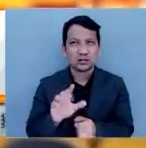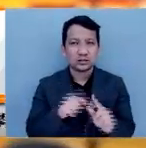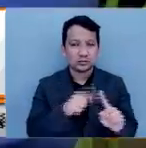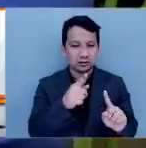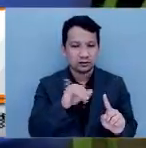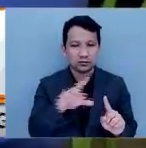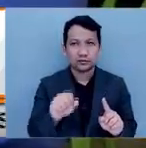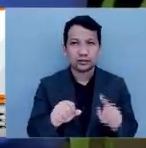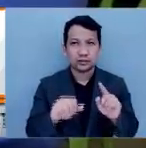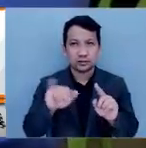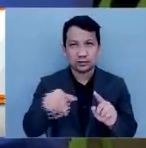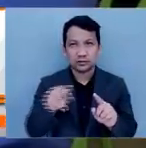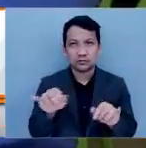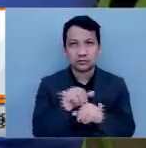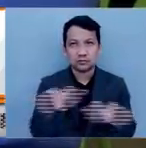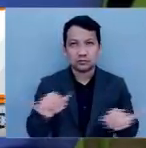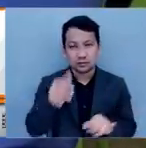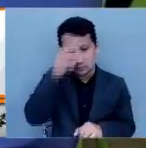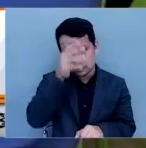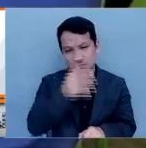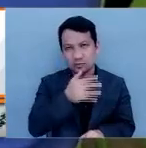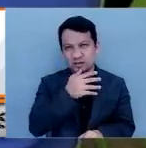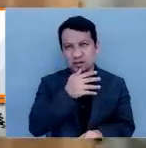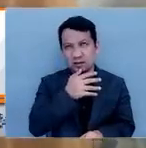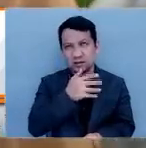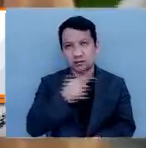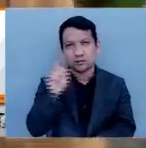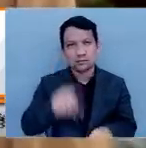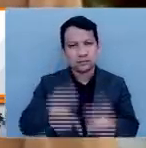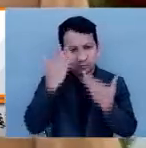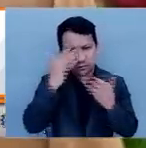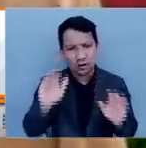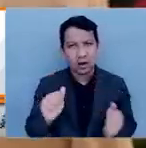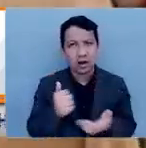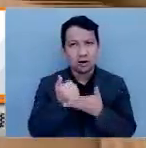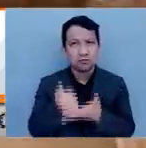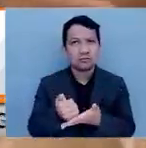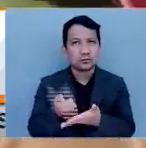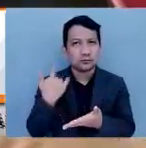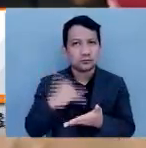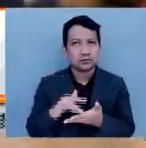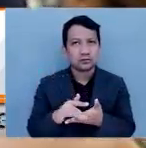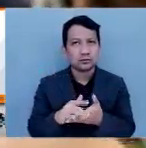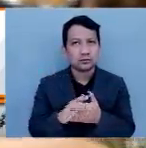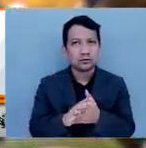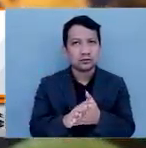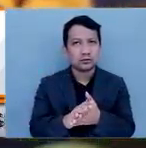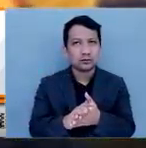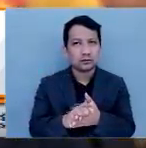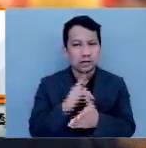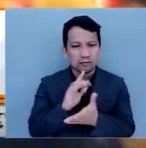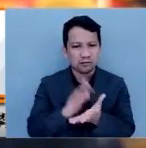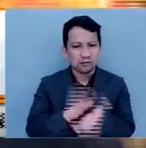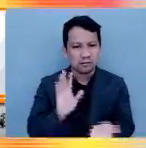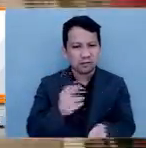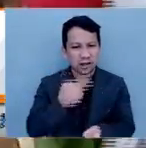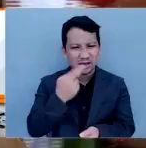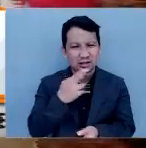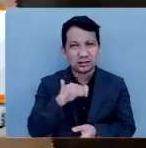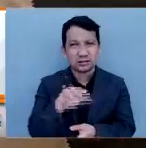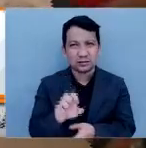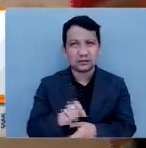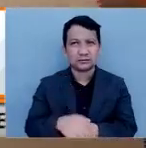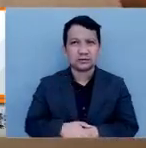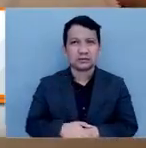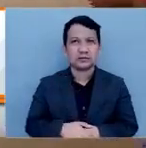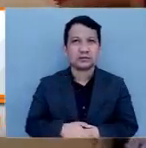at Jul, parehong mga magulang na hindi alam kung paano didiskartihan ang makabutas bulsang presyo ng bigas.